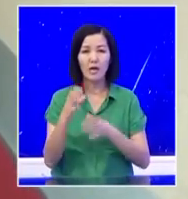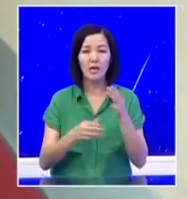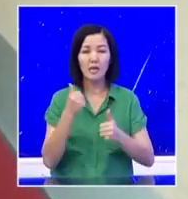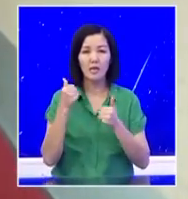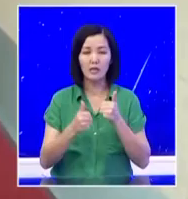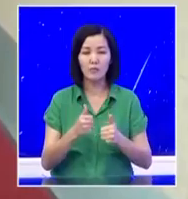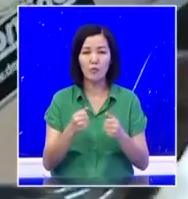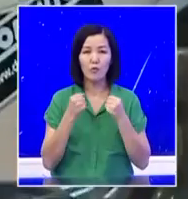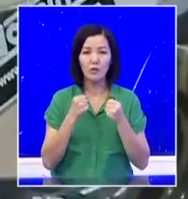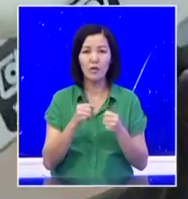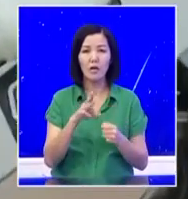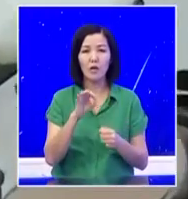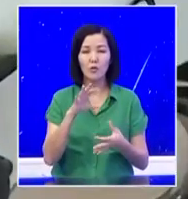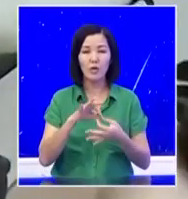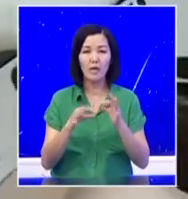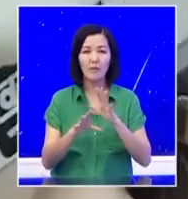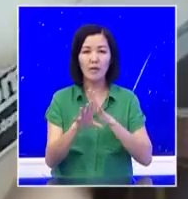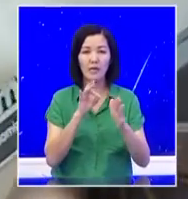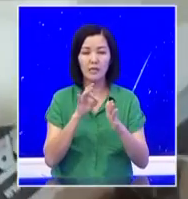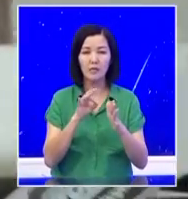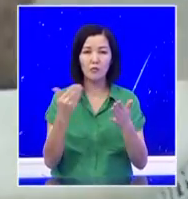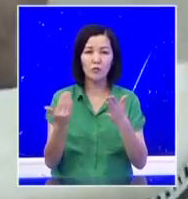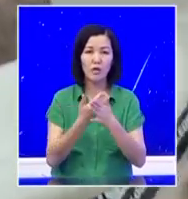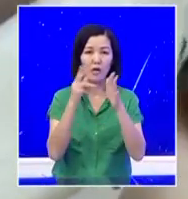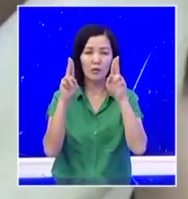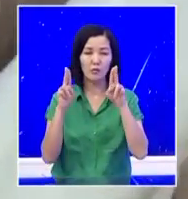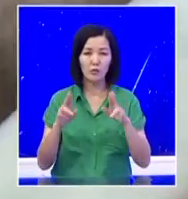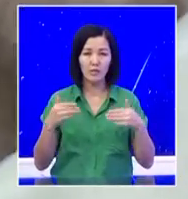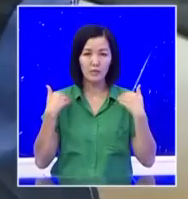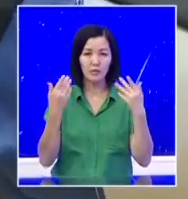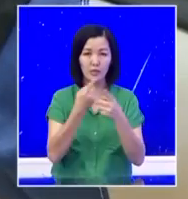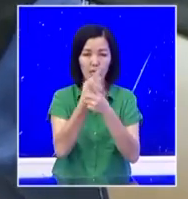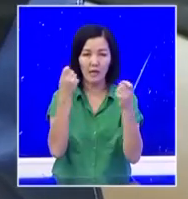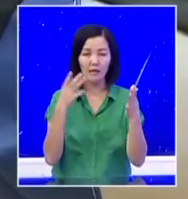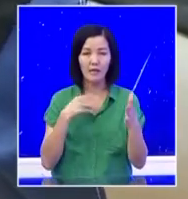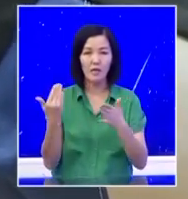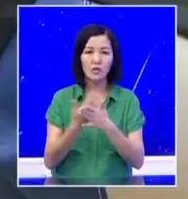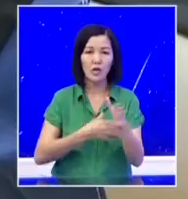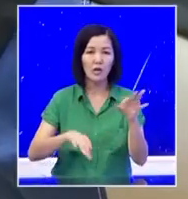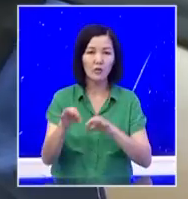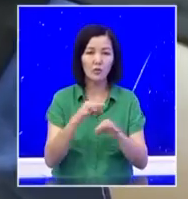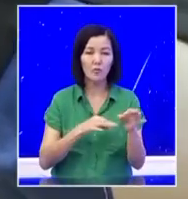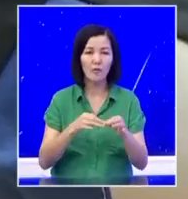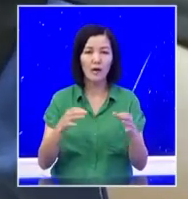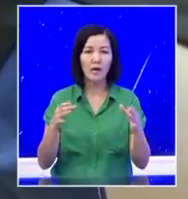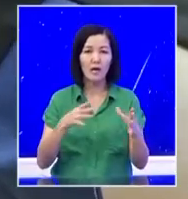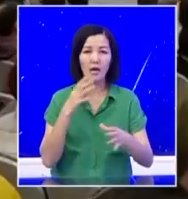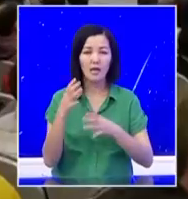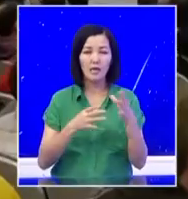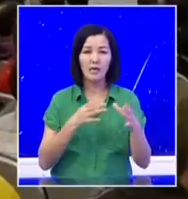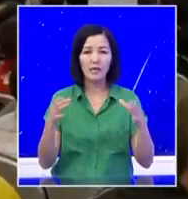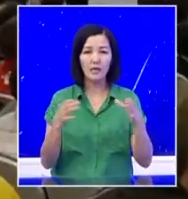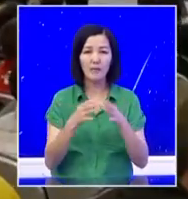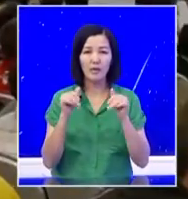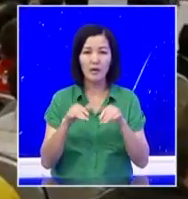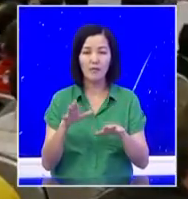ату федерациясы Токио Олимпиадасына іріктеу жүйесінің жаңа нұсқасын жариялады. Жаңа жоба Халықаралық Олимпиада комитеті тарапынан қабылданып отыр.